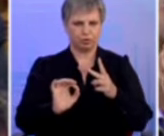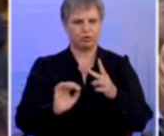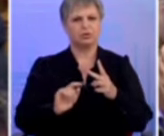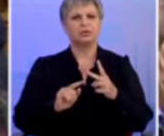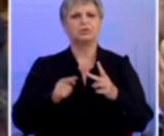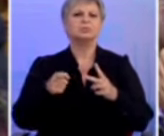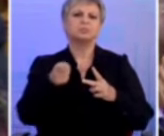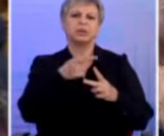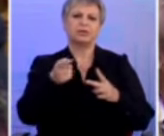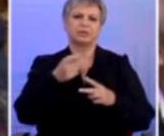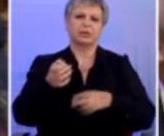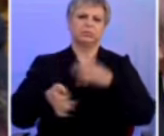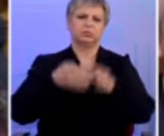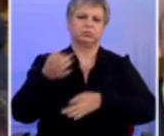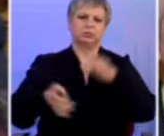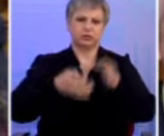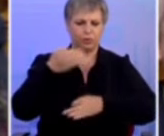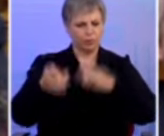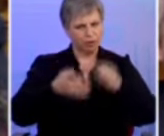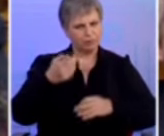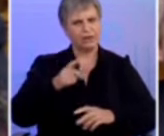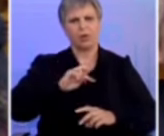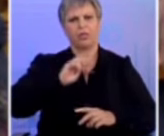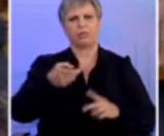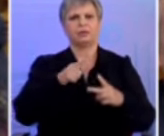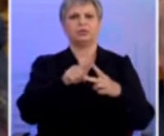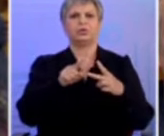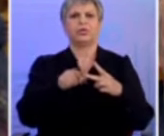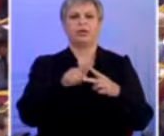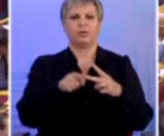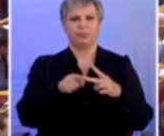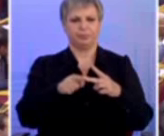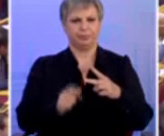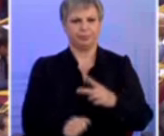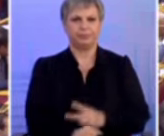τα στοιχεία στα οποία αναφέρατε, κάποιες απαντήσεις.